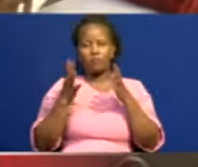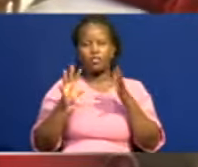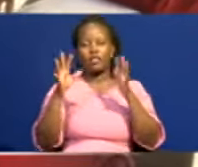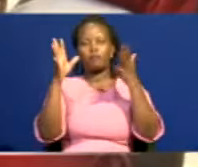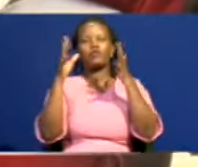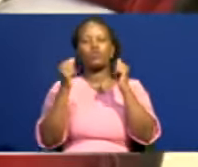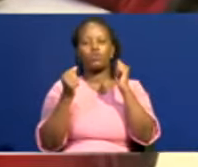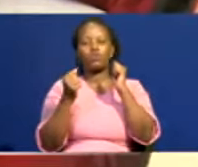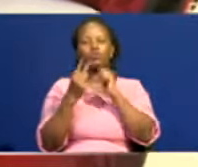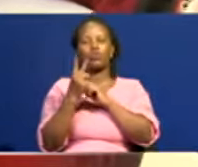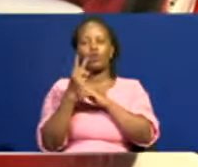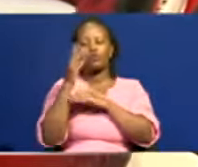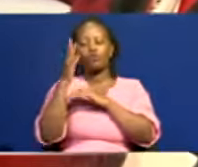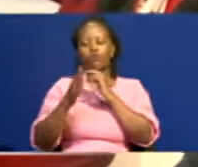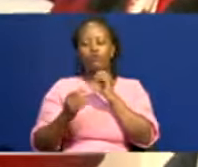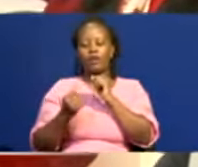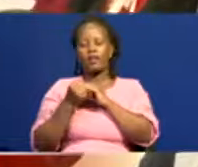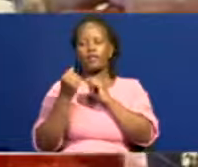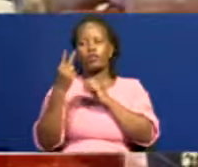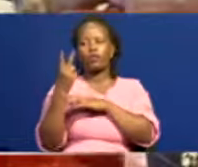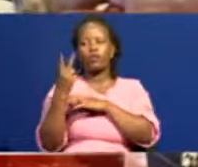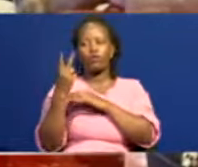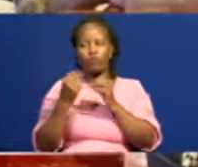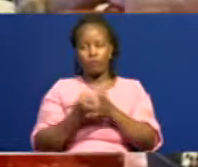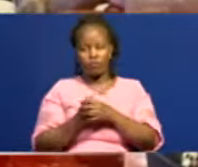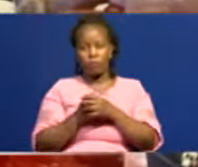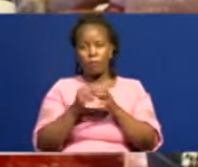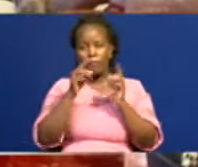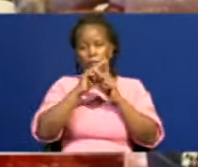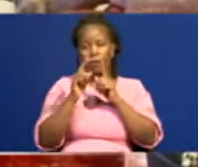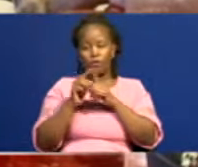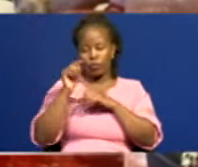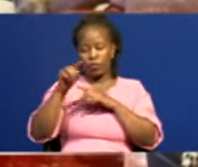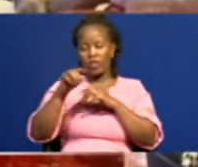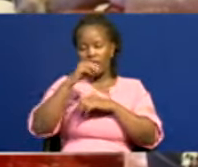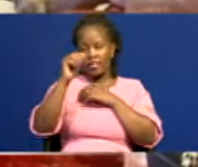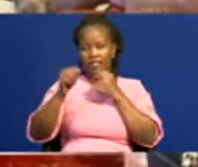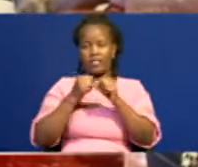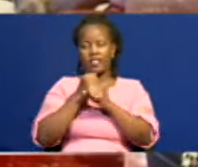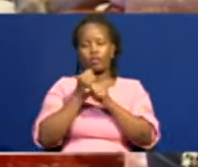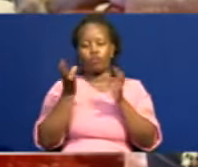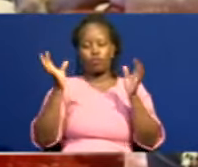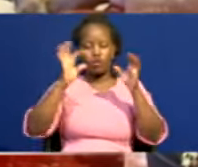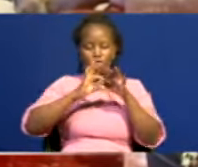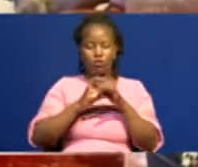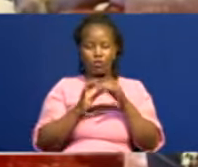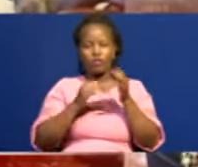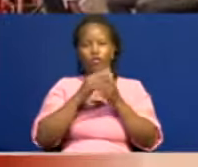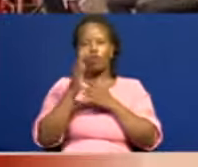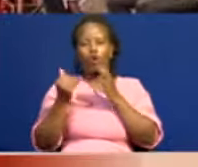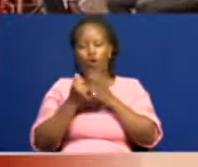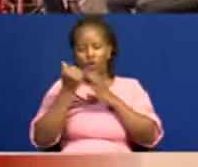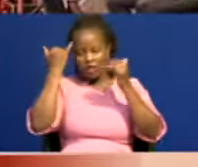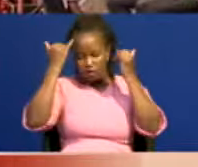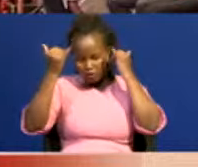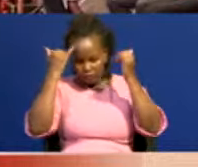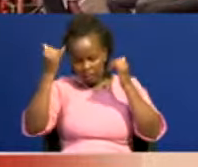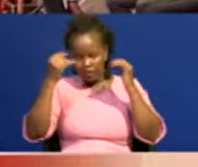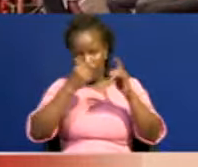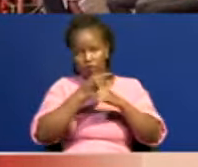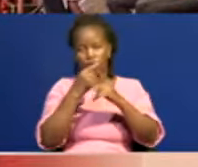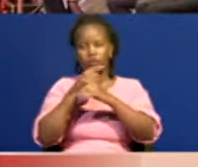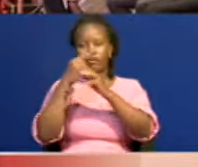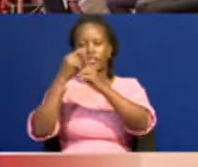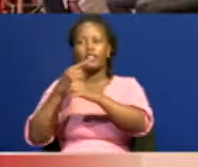za sikukuu ya jamhuri. Alisema makala ya mwaka huu yatajumuisha ubunifu kutoka kaunti zote ukiwemo wa